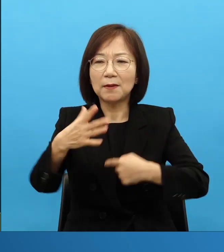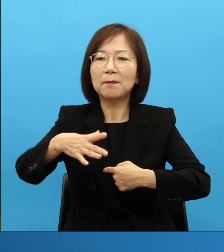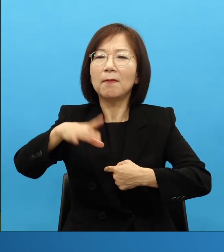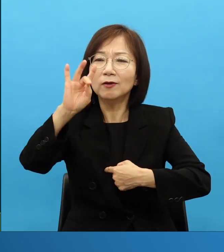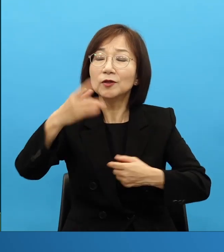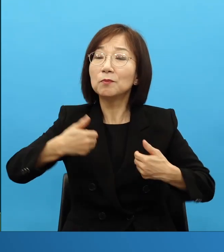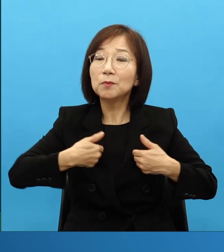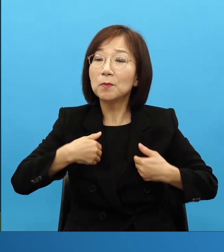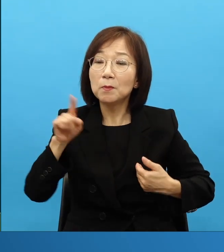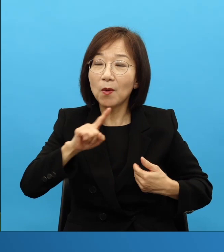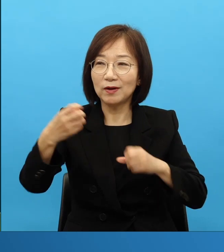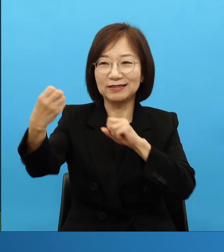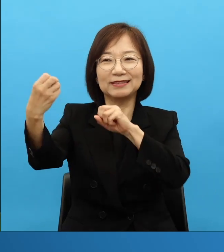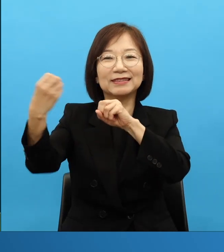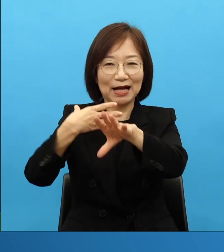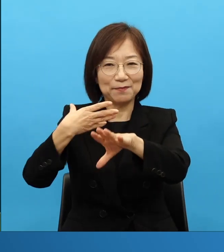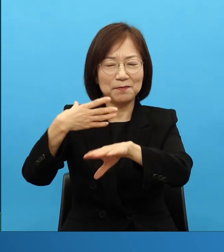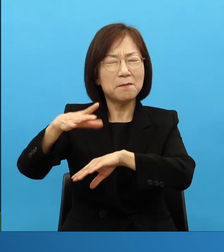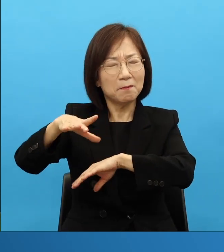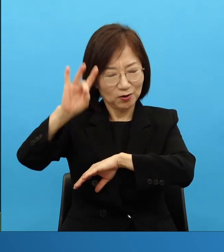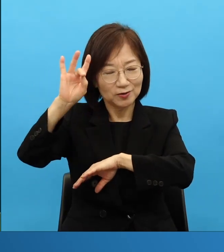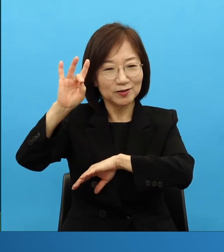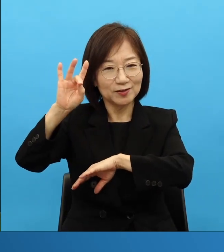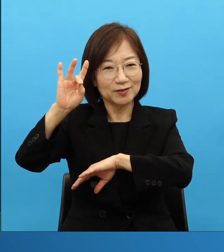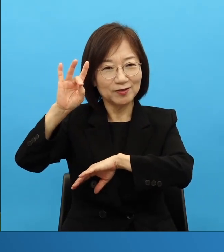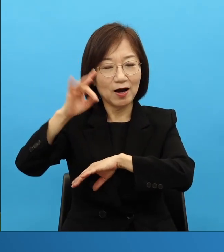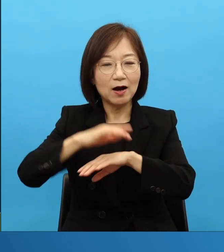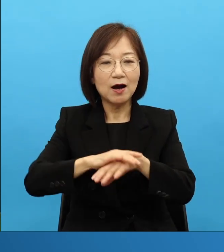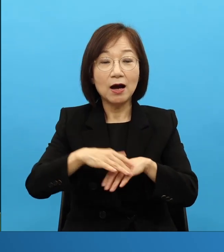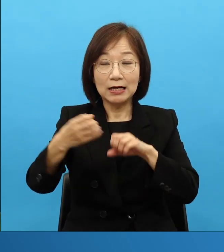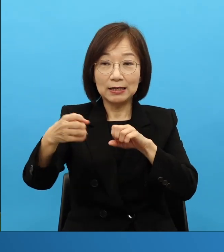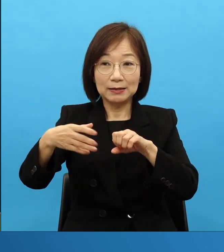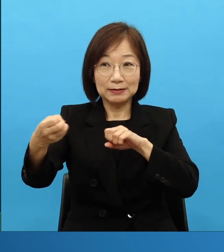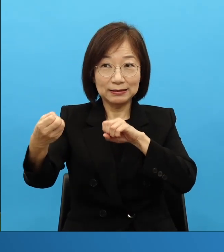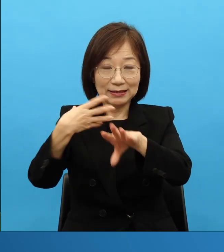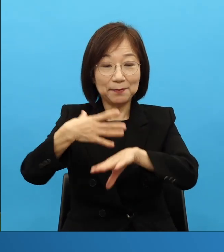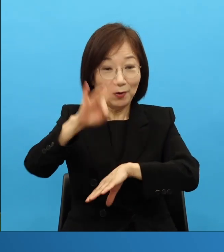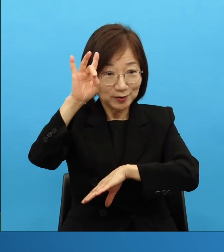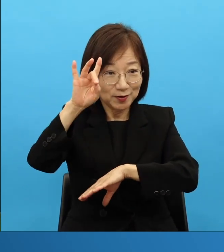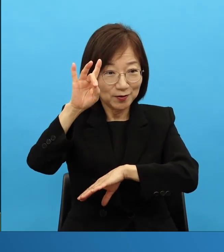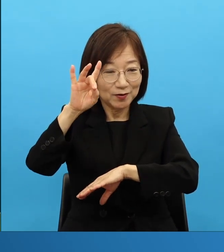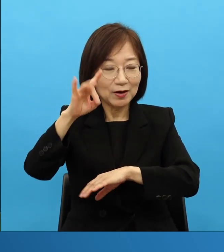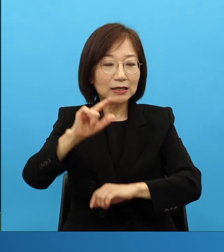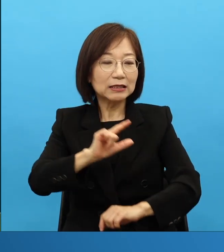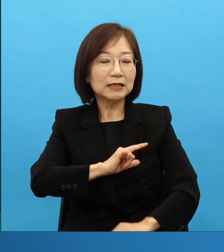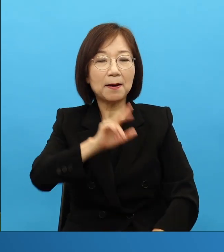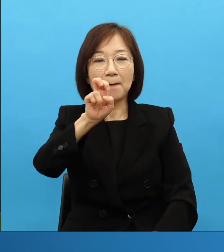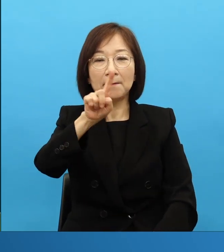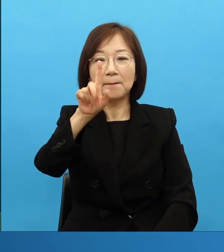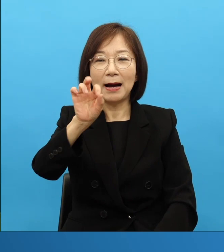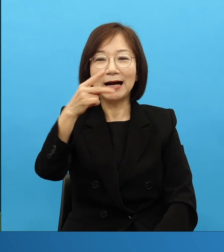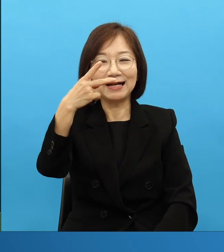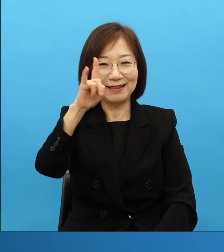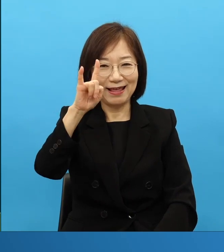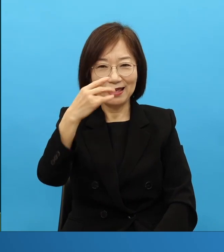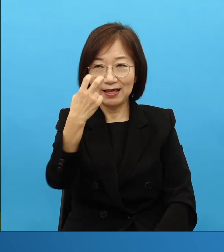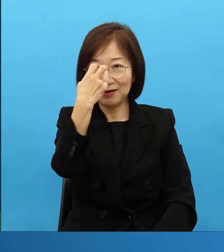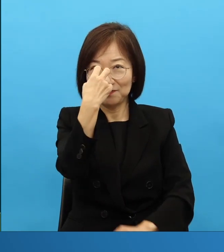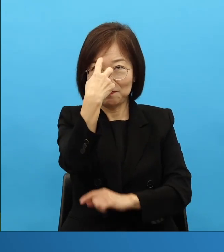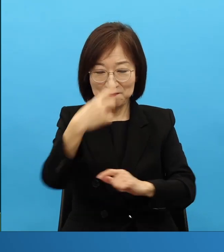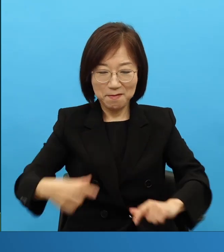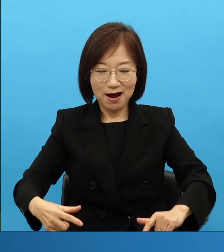doing it very well because you need to receive answers before you do it. That is raising the partisan. 이제 좀 본격적인 전도를 가르쳐야